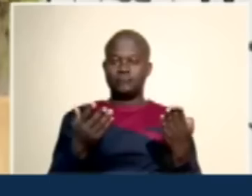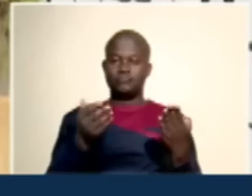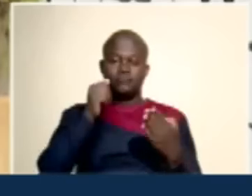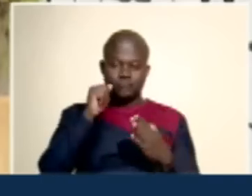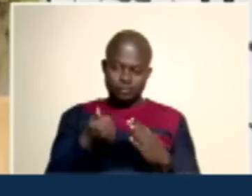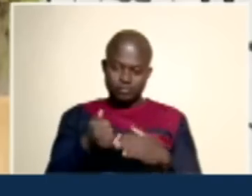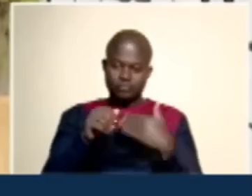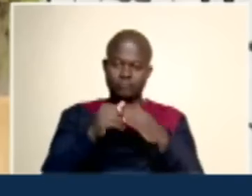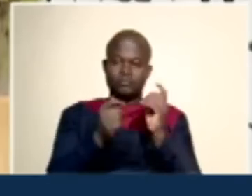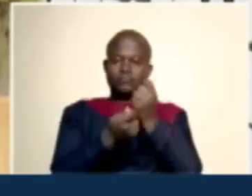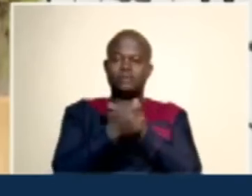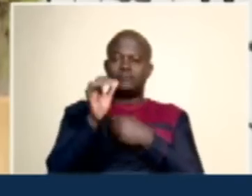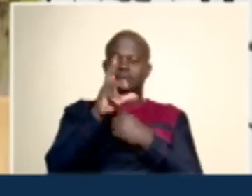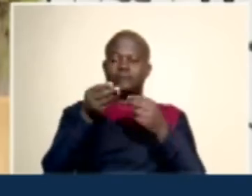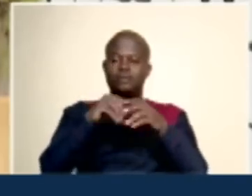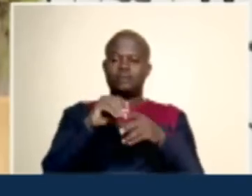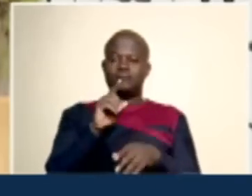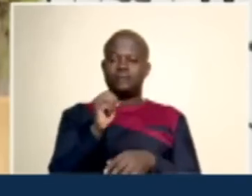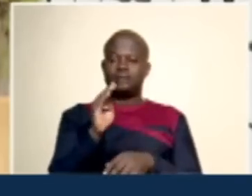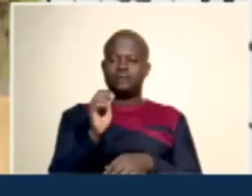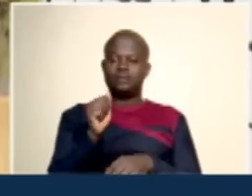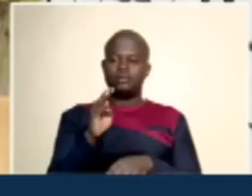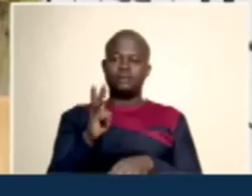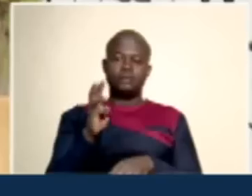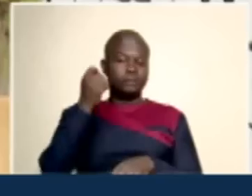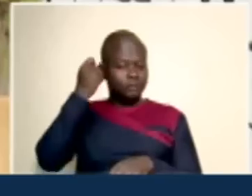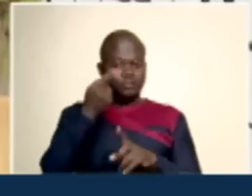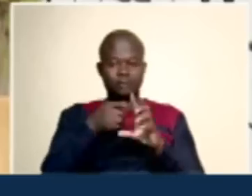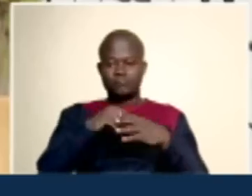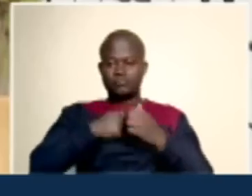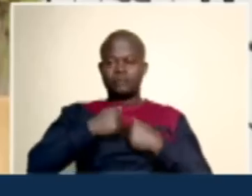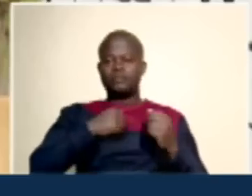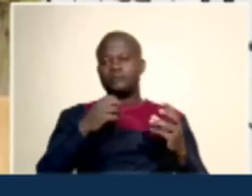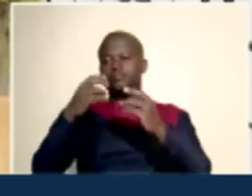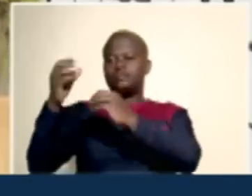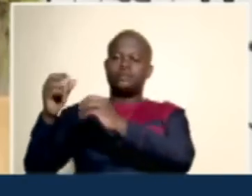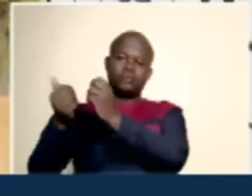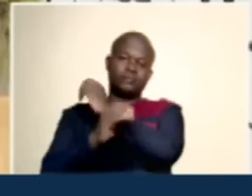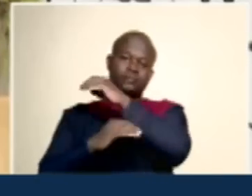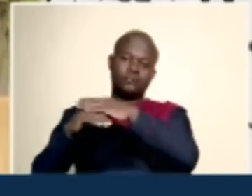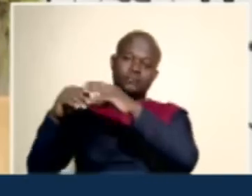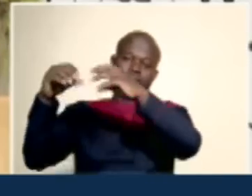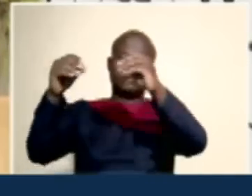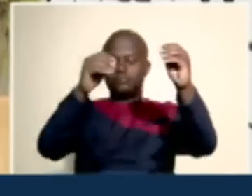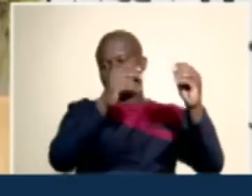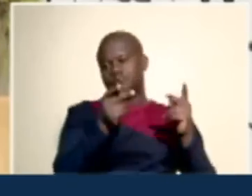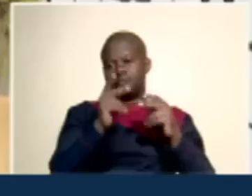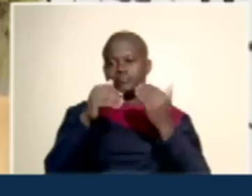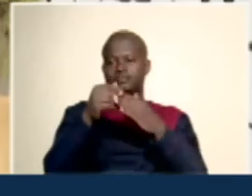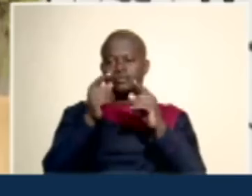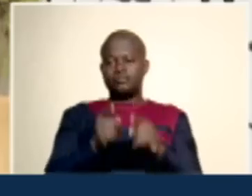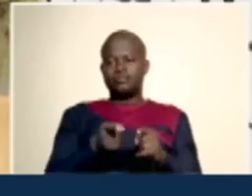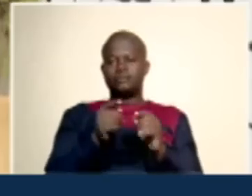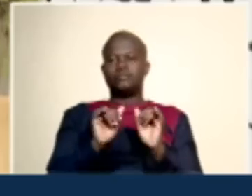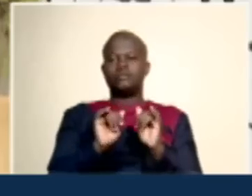ejo ya Transform Africa izabera muri Zimbabwe urumva ivuye mu Rwanda ikajya no mu bindi bihugu bya ibyo byose izagenda